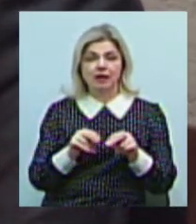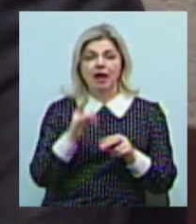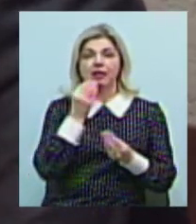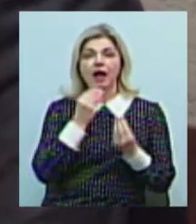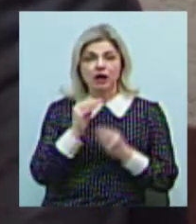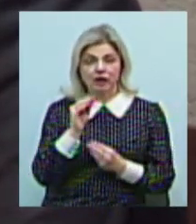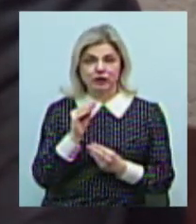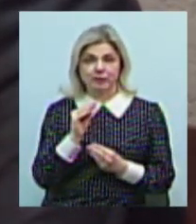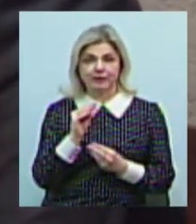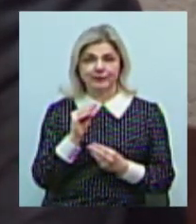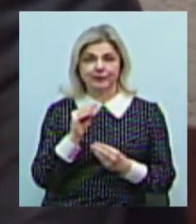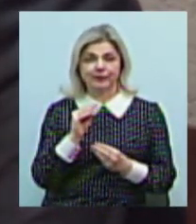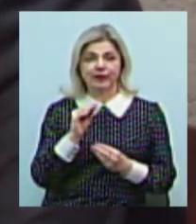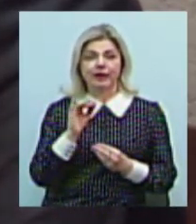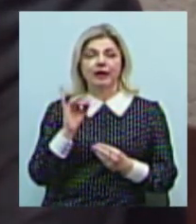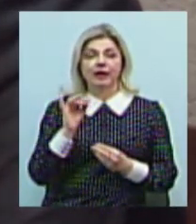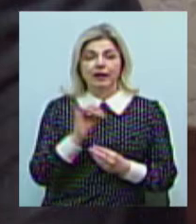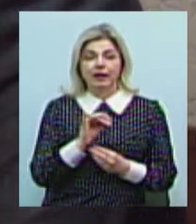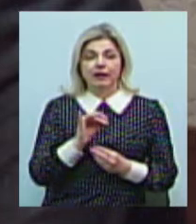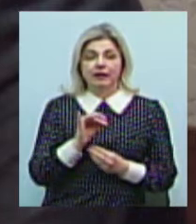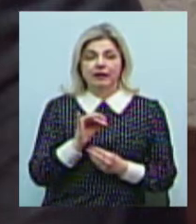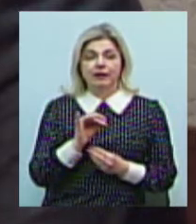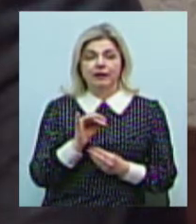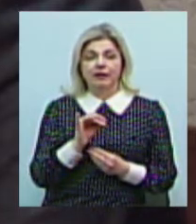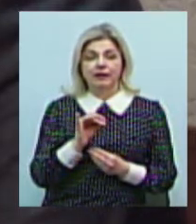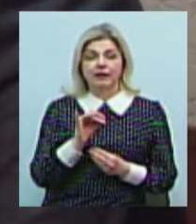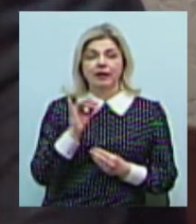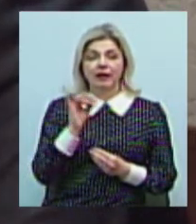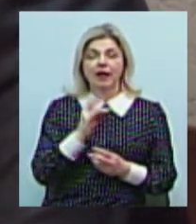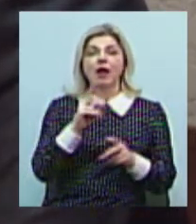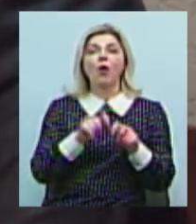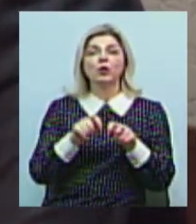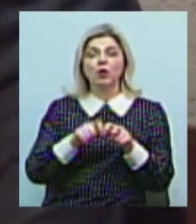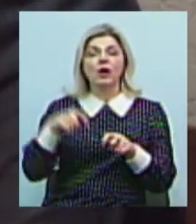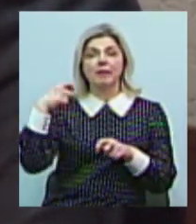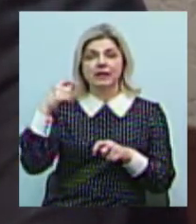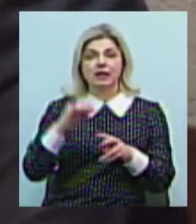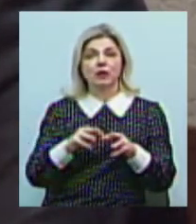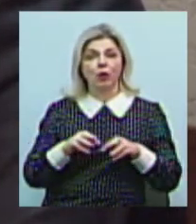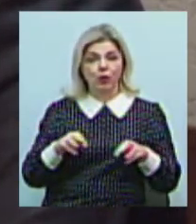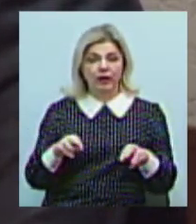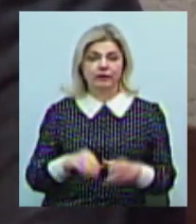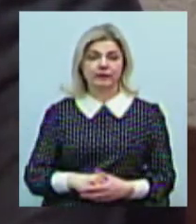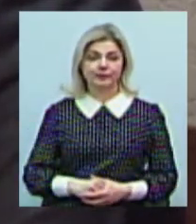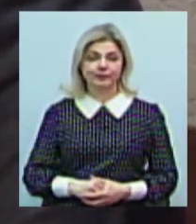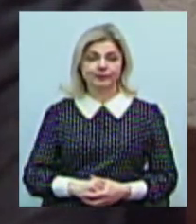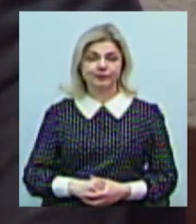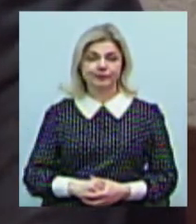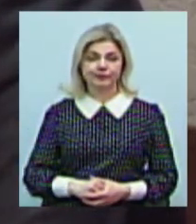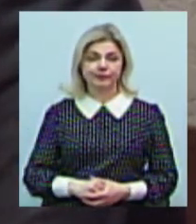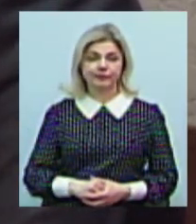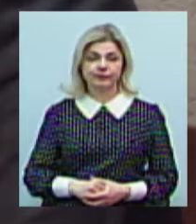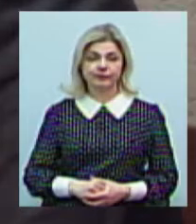найкращими і на контролі сьогодні будуть президента і уряду, в тому числі і наш басейн, який ми сьогодні сучасний будуємо,